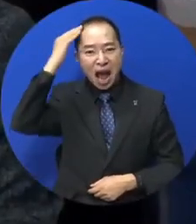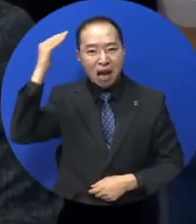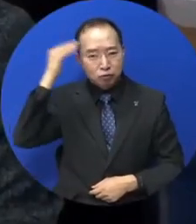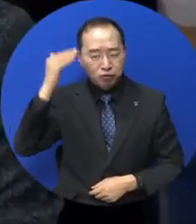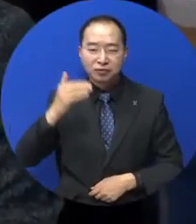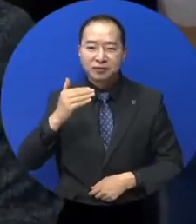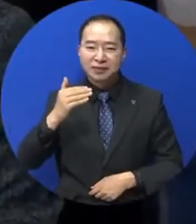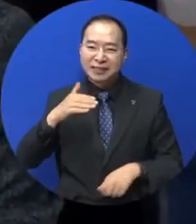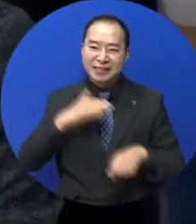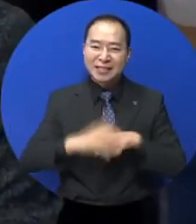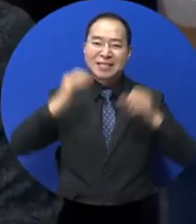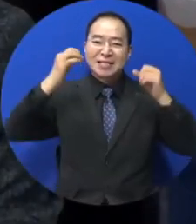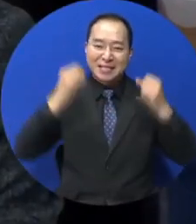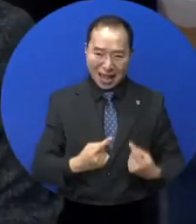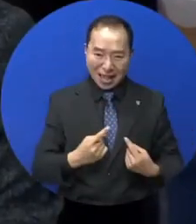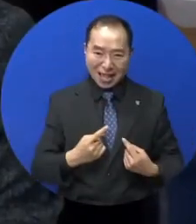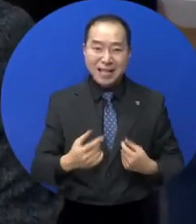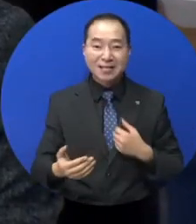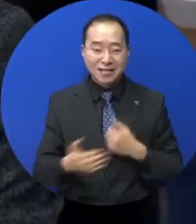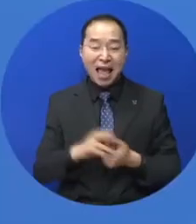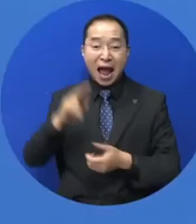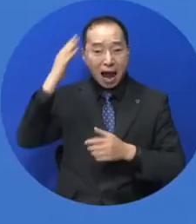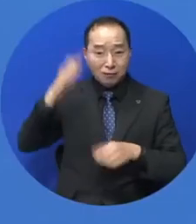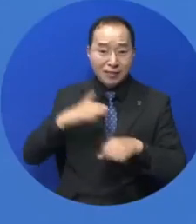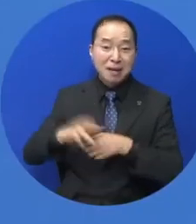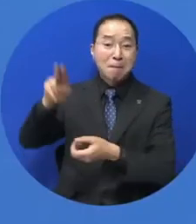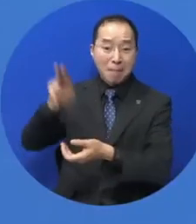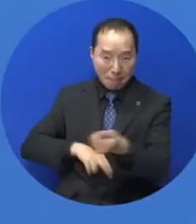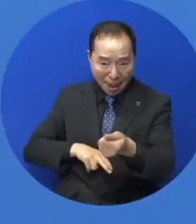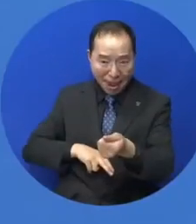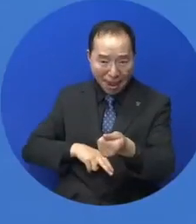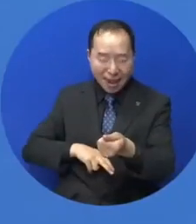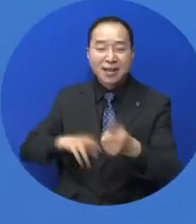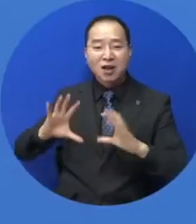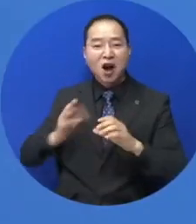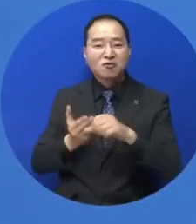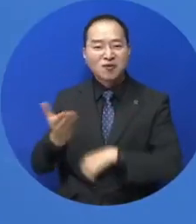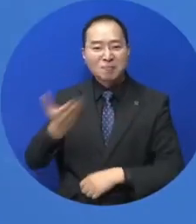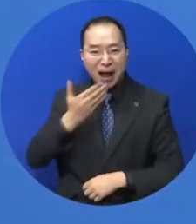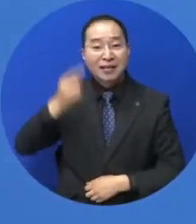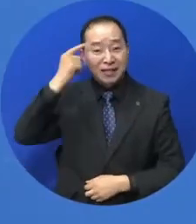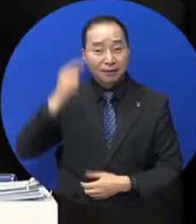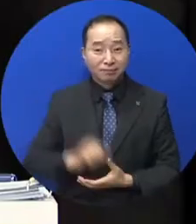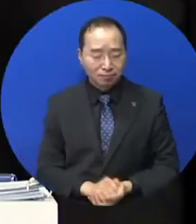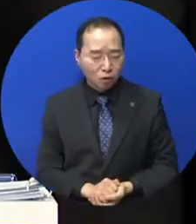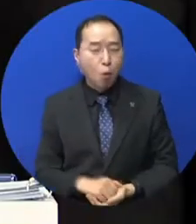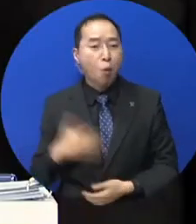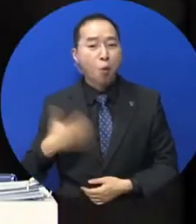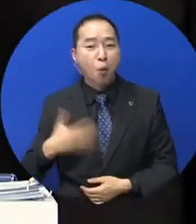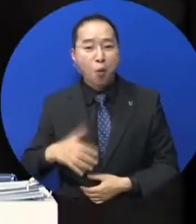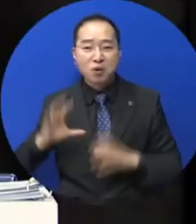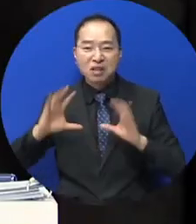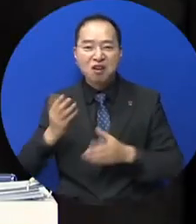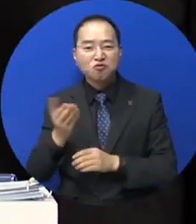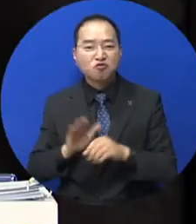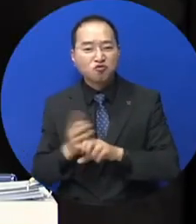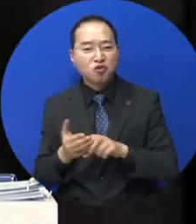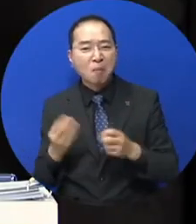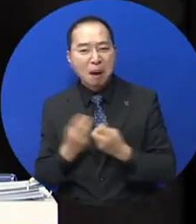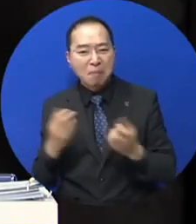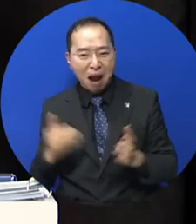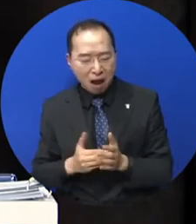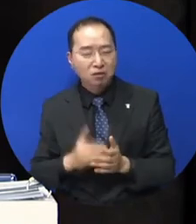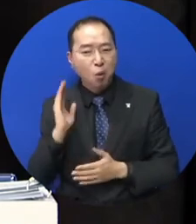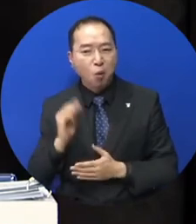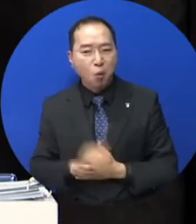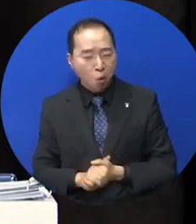K-세일이라는 영역으로 더 수출도 할 수 있다 이렇게 설명드릴 수 있겠습니다. 네, 이제 글로벌에서 수출 전략까지 말씀해 주셨는데 두